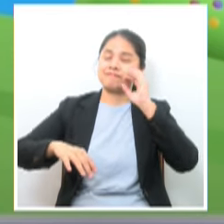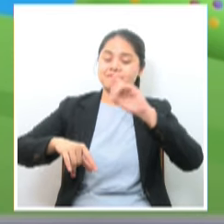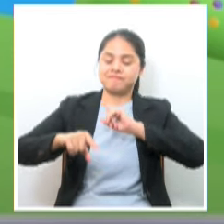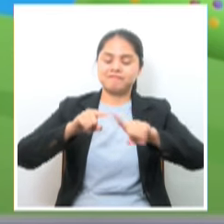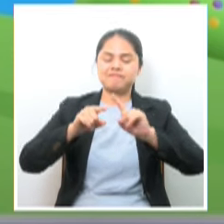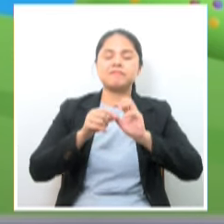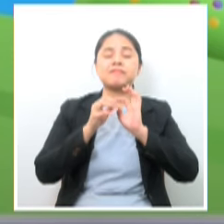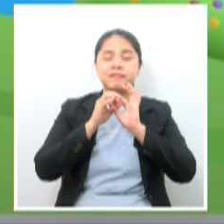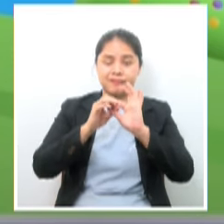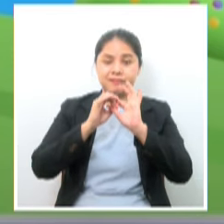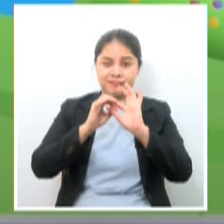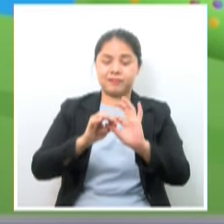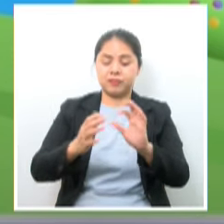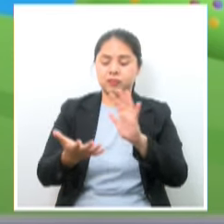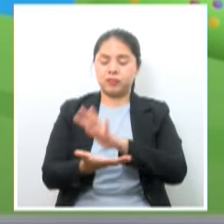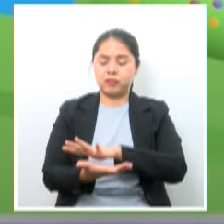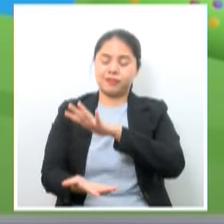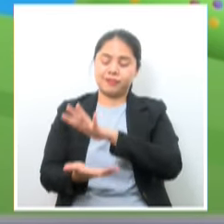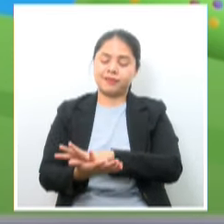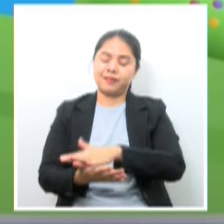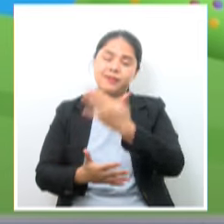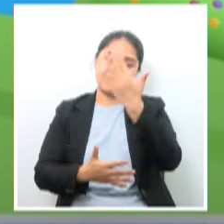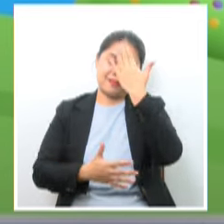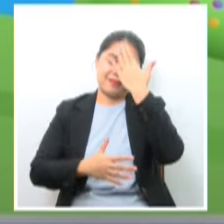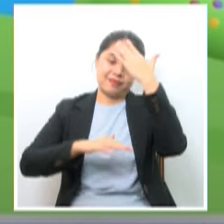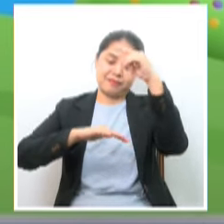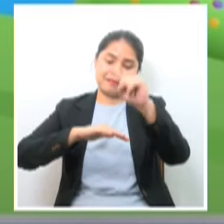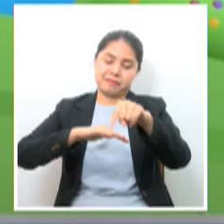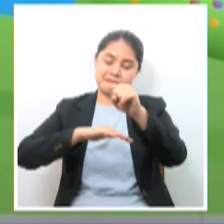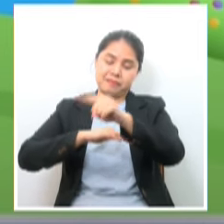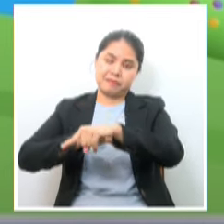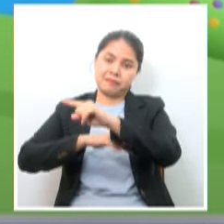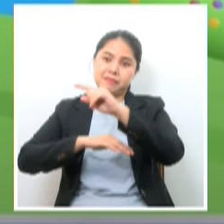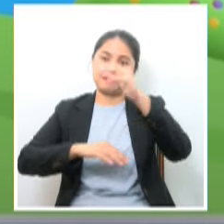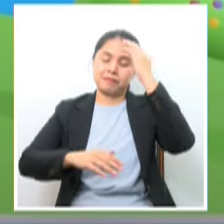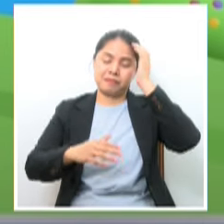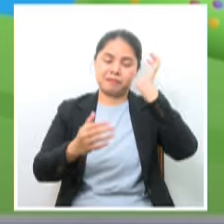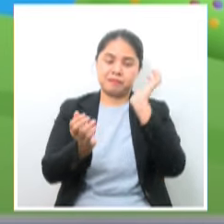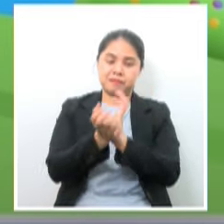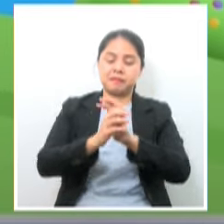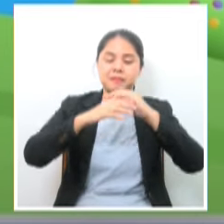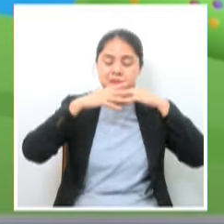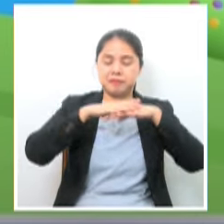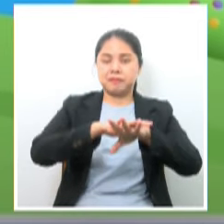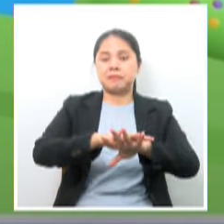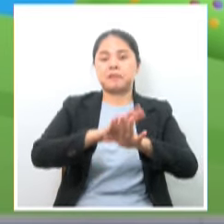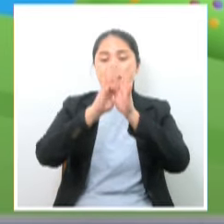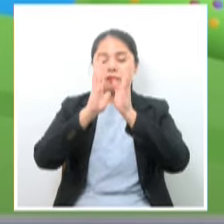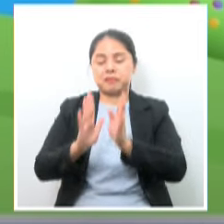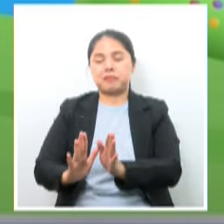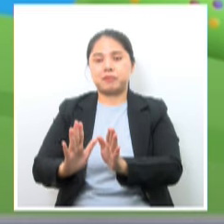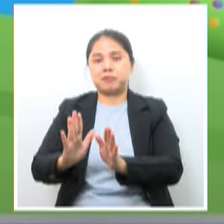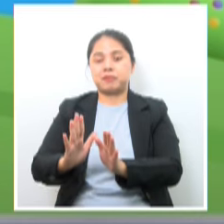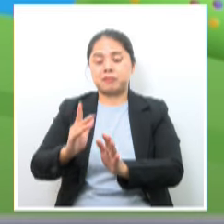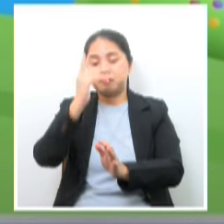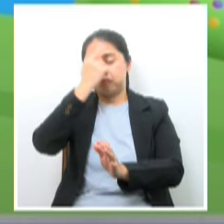าในบริเวณโรงเรียนนะครับหน้าประตูโรงเรียนเราควรจะต้องประสานกับทางตำรวจจราจรหรือชุด